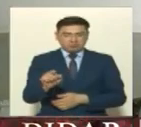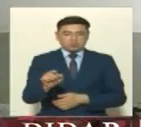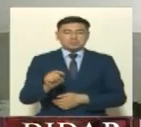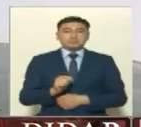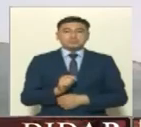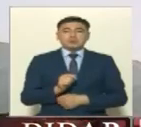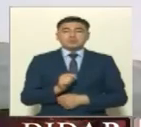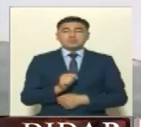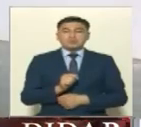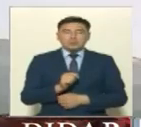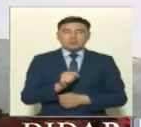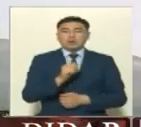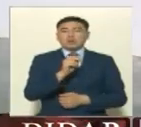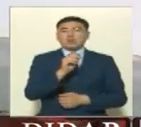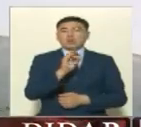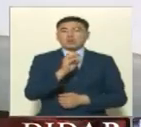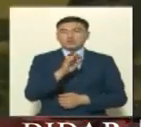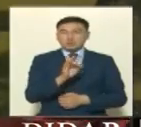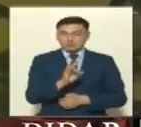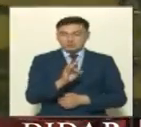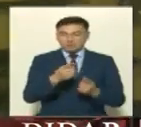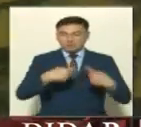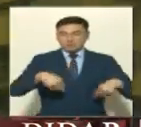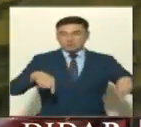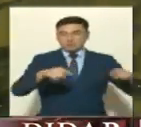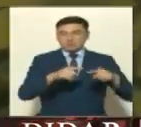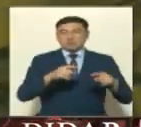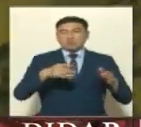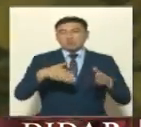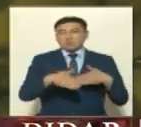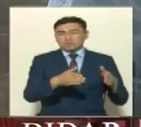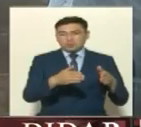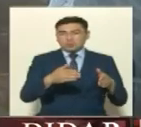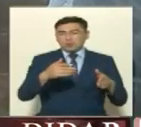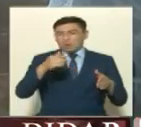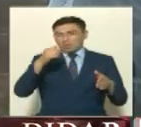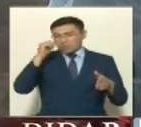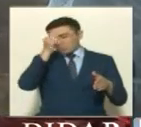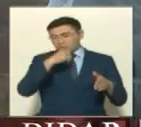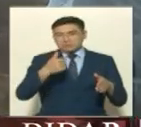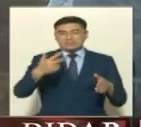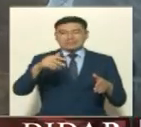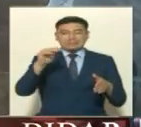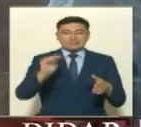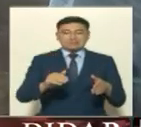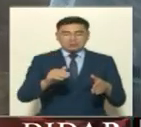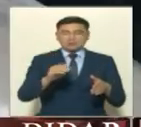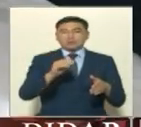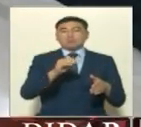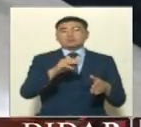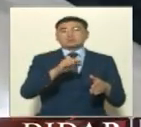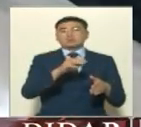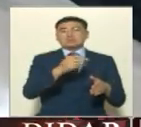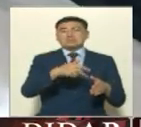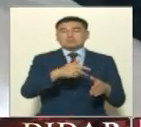года компания «Казах Осетр» занимается разведением рыбы особой породы. Ежегодно производится 30 тысяч тонн осетра. В дальнейшем планируется довести